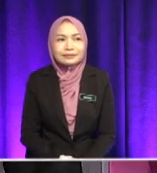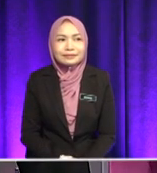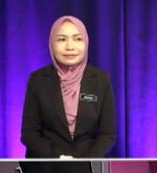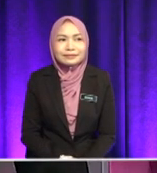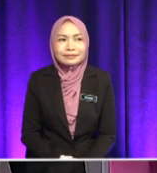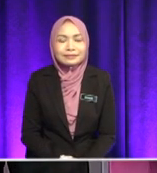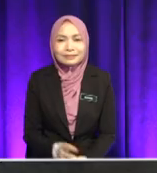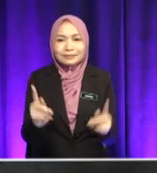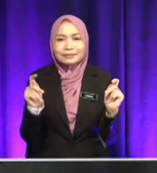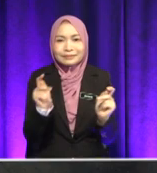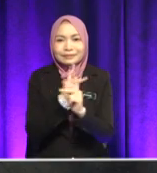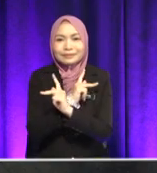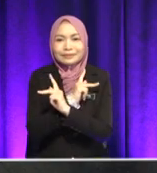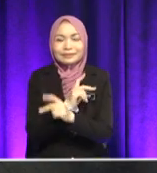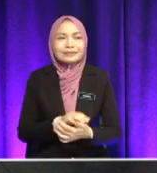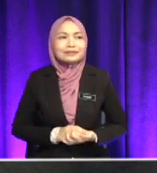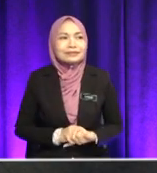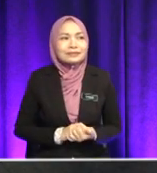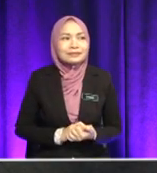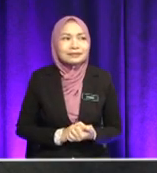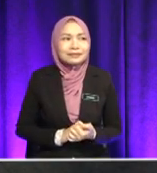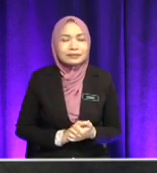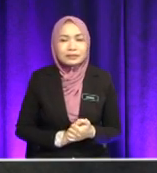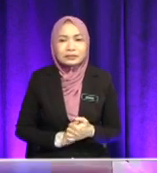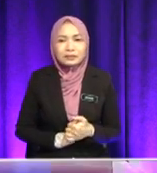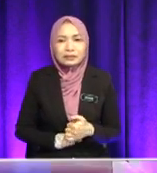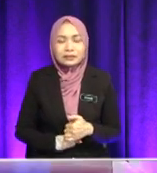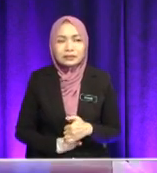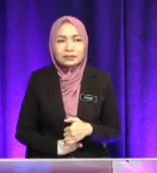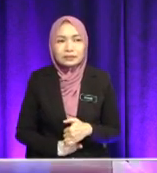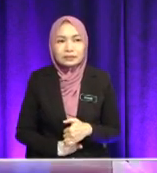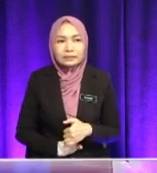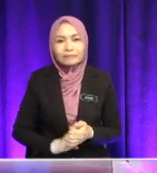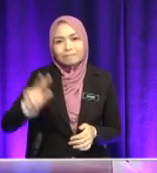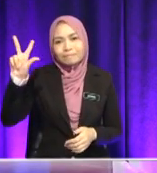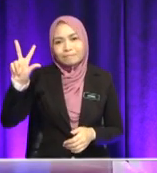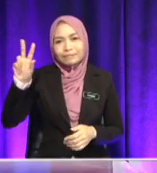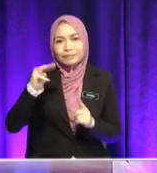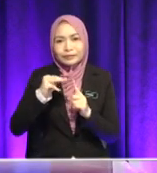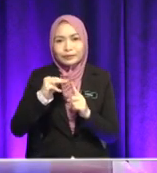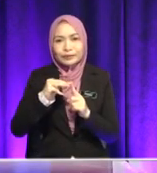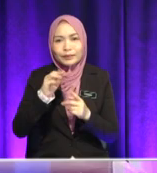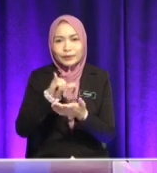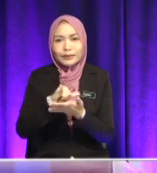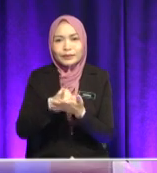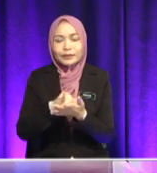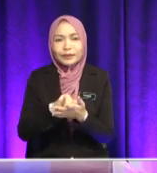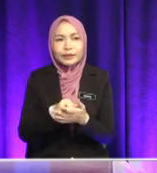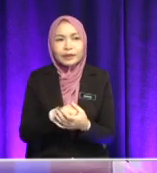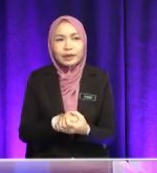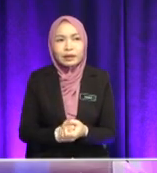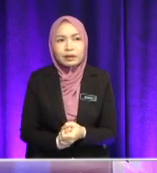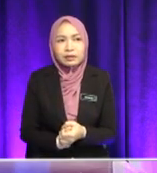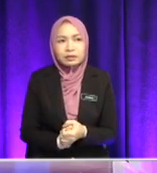Ivan silahkan oke cuk dan kalau tadi oke di gemar kagak situ satu operasinya satu